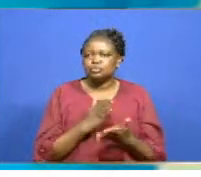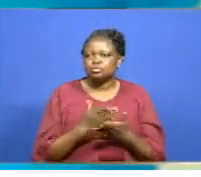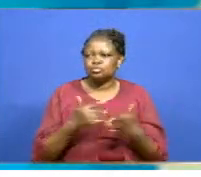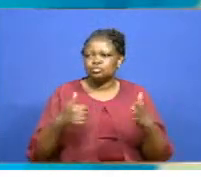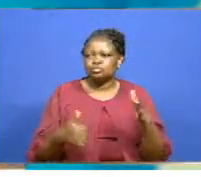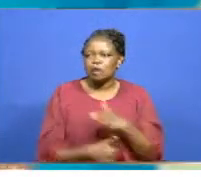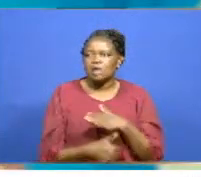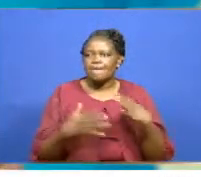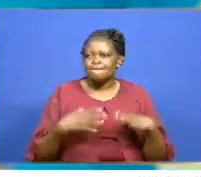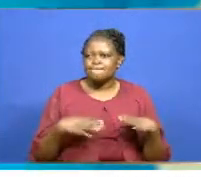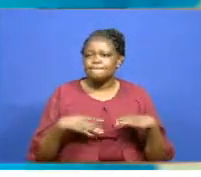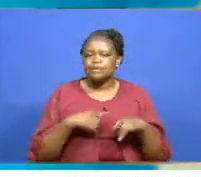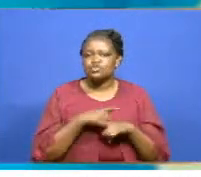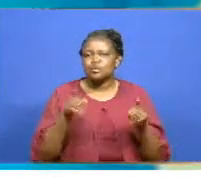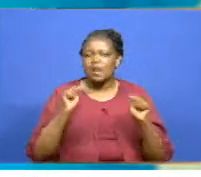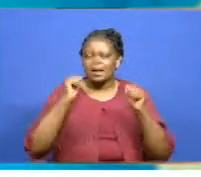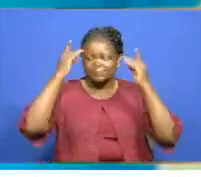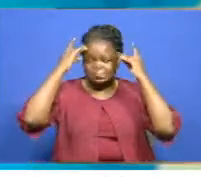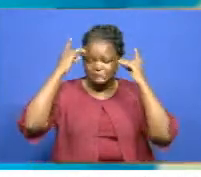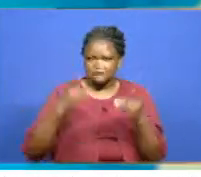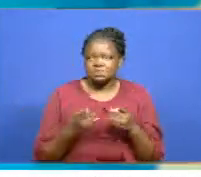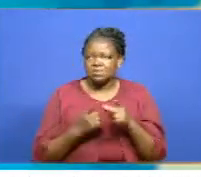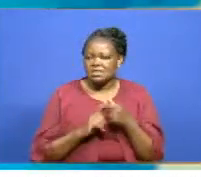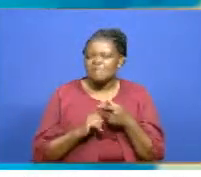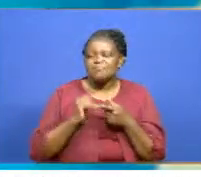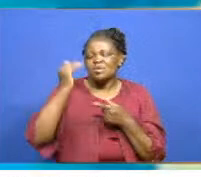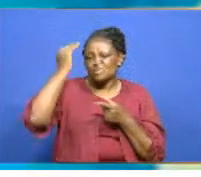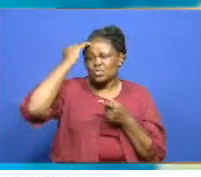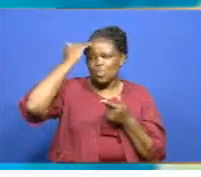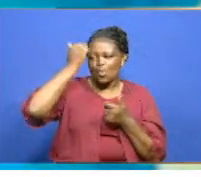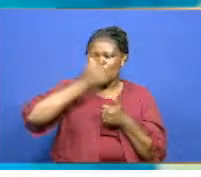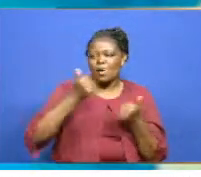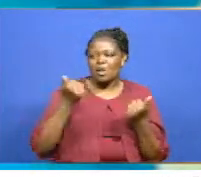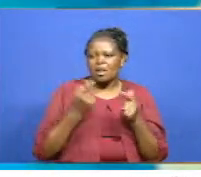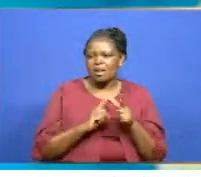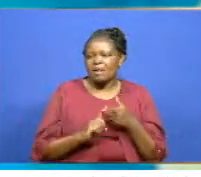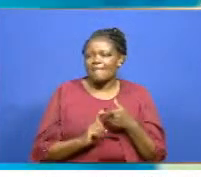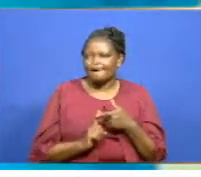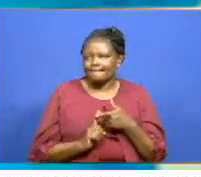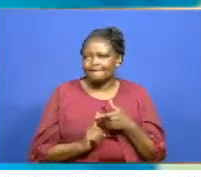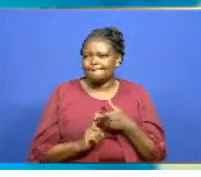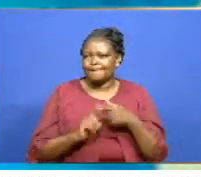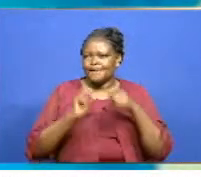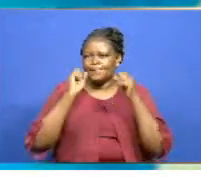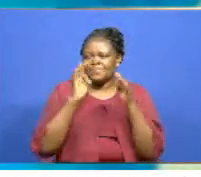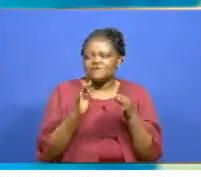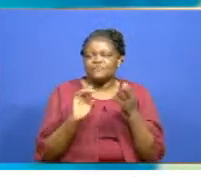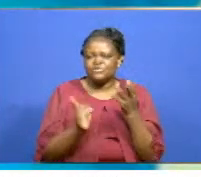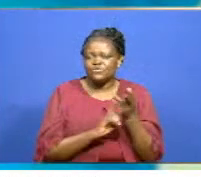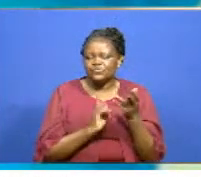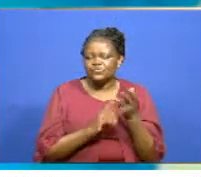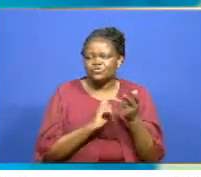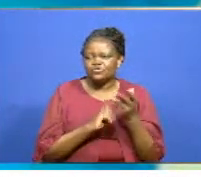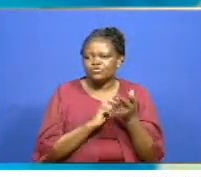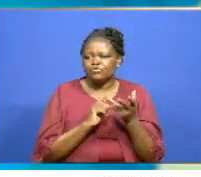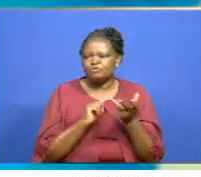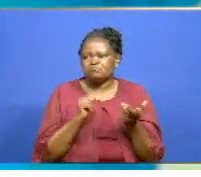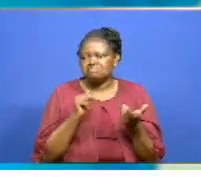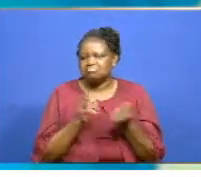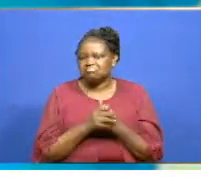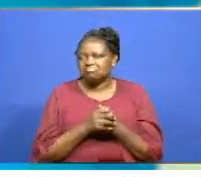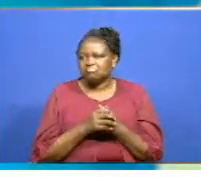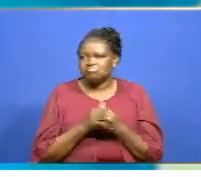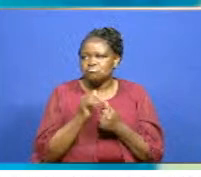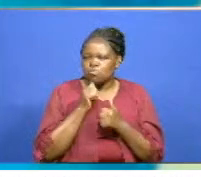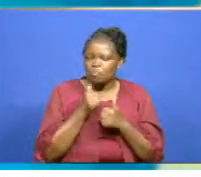mwa wananchi, nyinyi muweze kuamua, itajulikana. Na kama hesabu zao hazita make political sense,